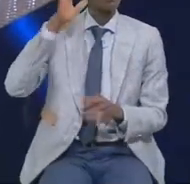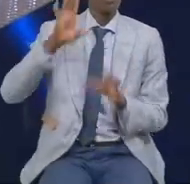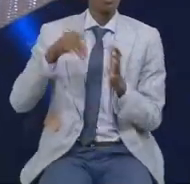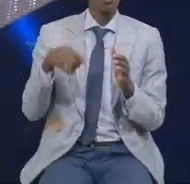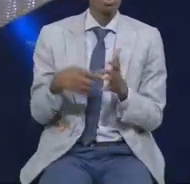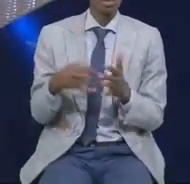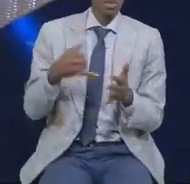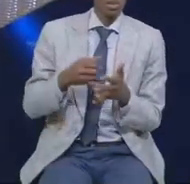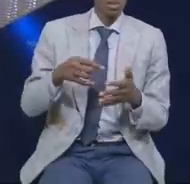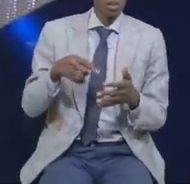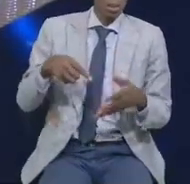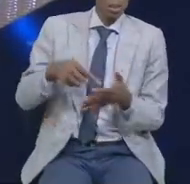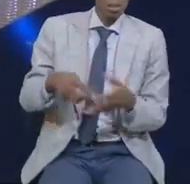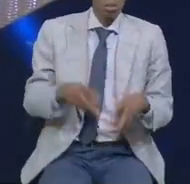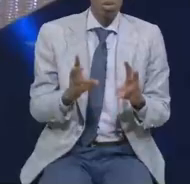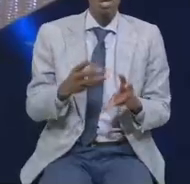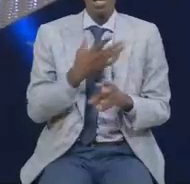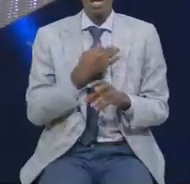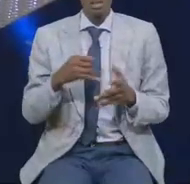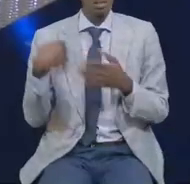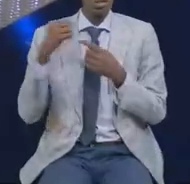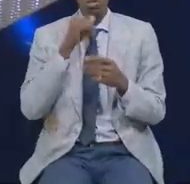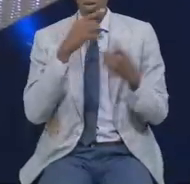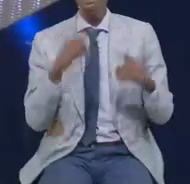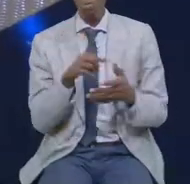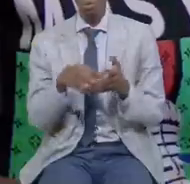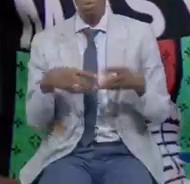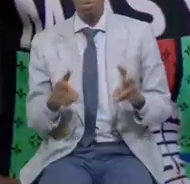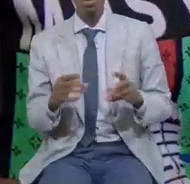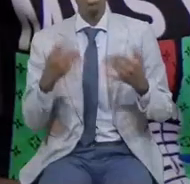je compromets. Jamais. Nous n'allons pas compromettre.